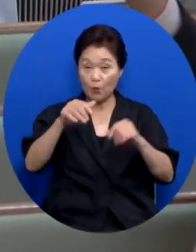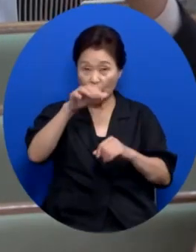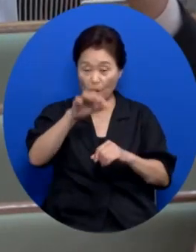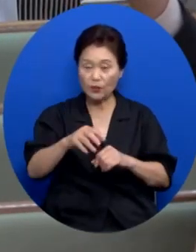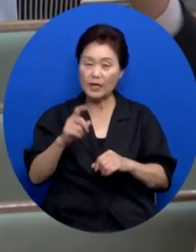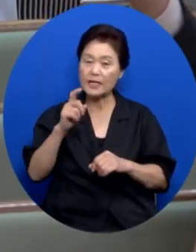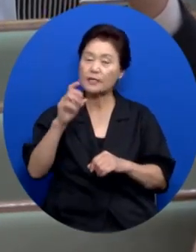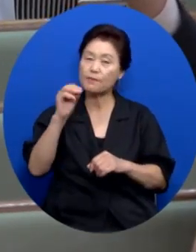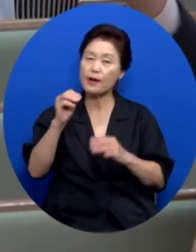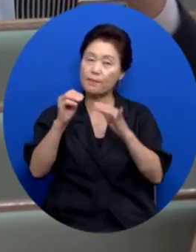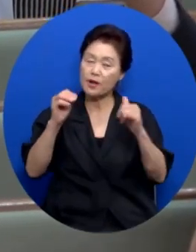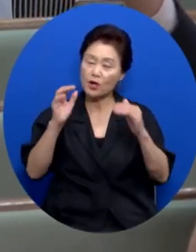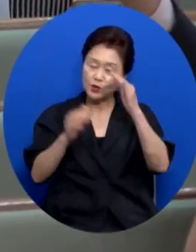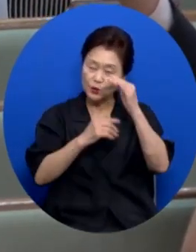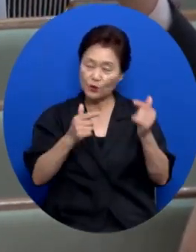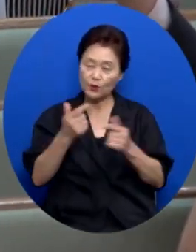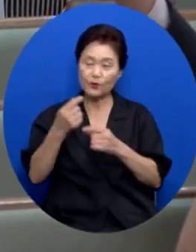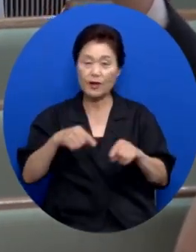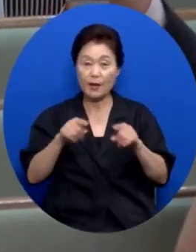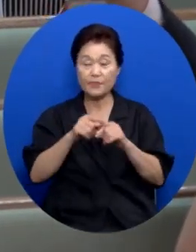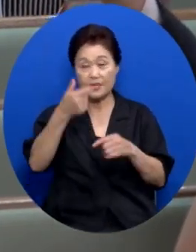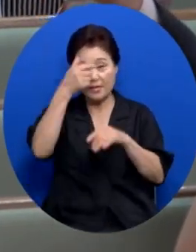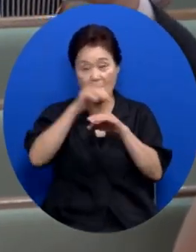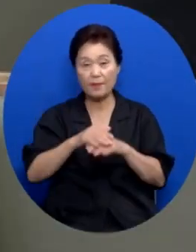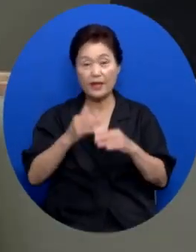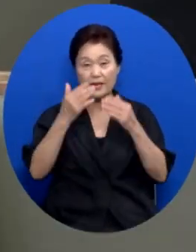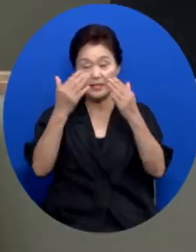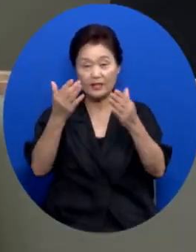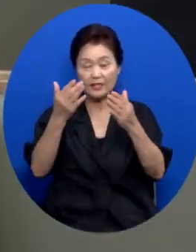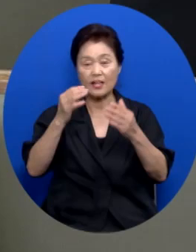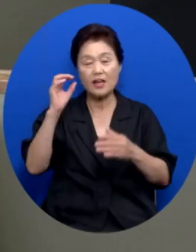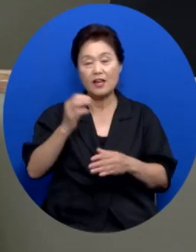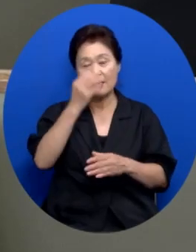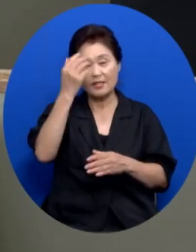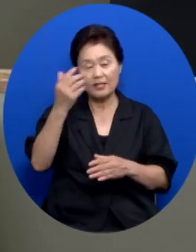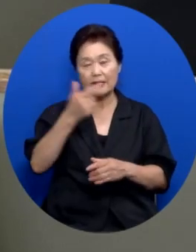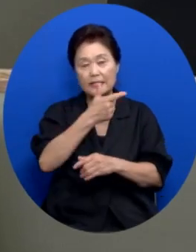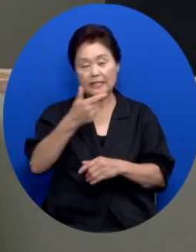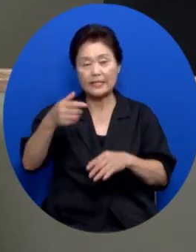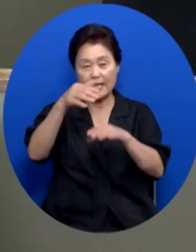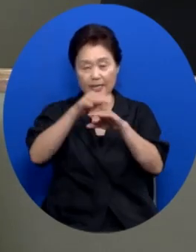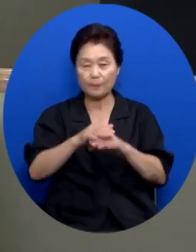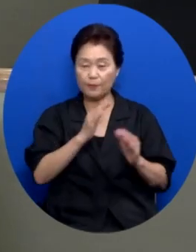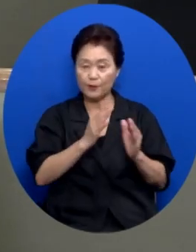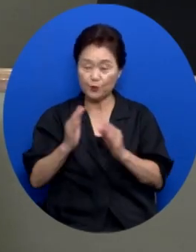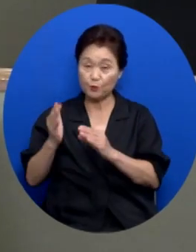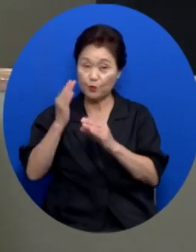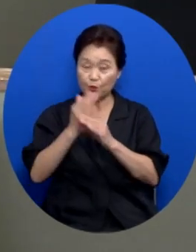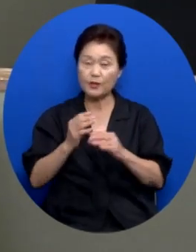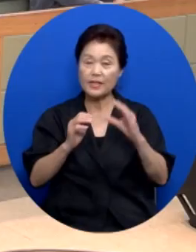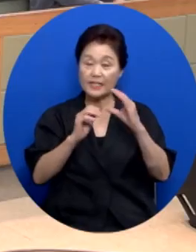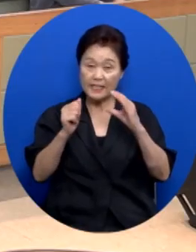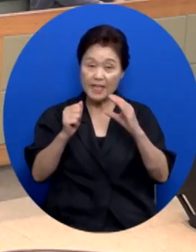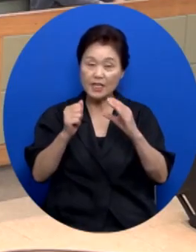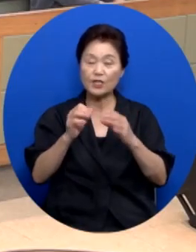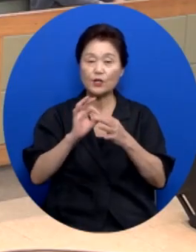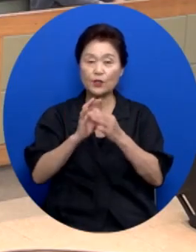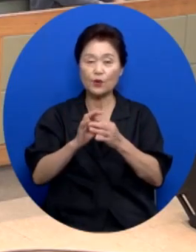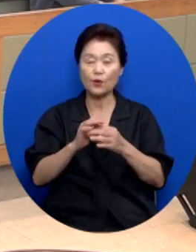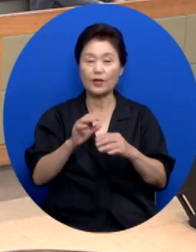명의 성도와 함께 예배하는 2024 해운대 성령 대집회를 준비하고 있으며 CTS를 통해 생중계될 예정입니다.